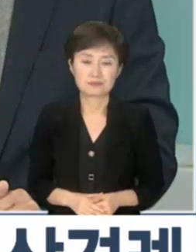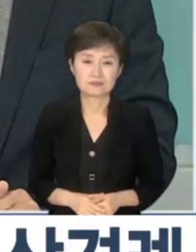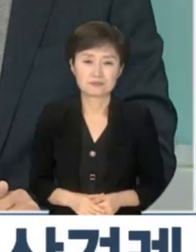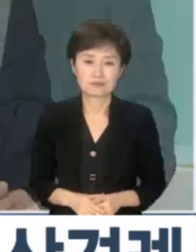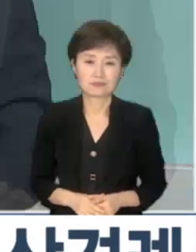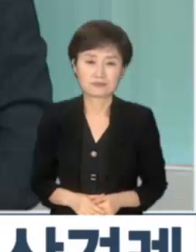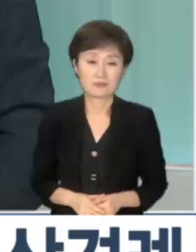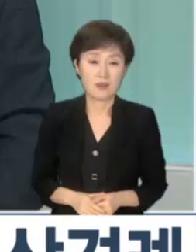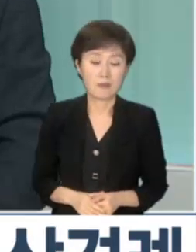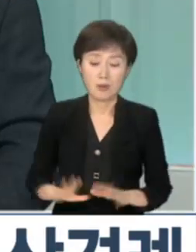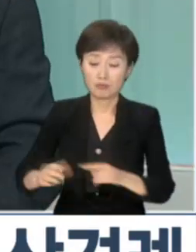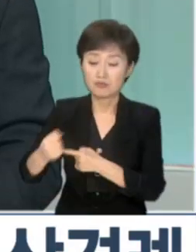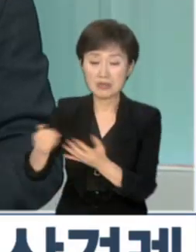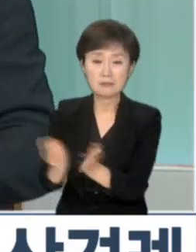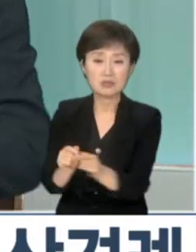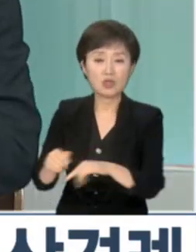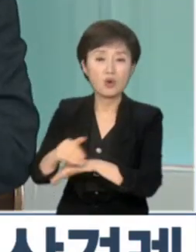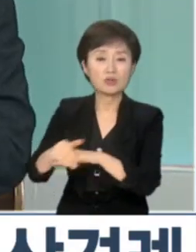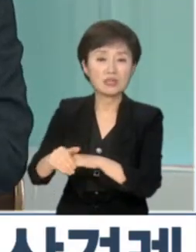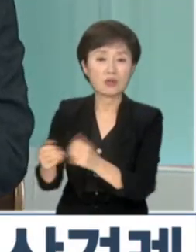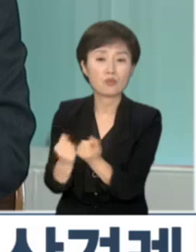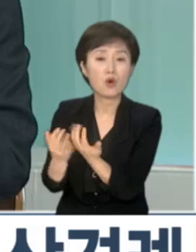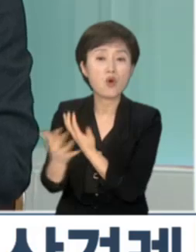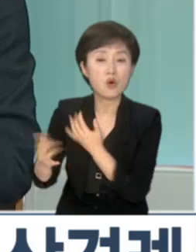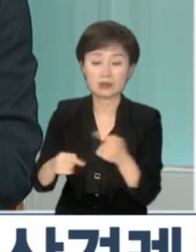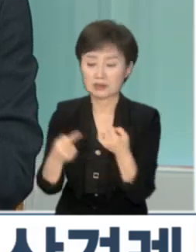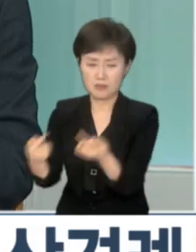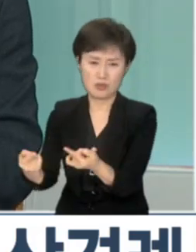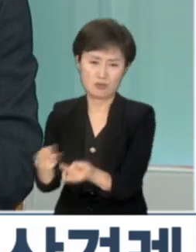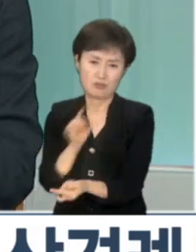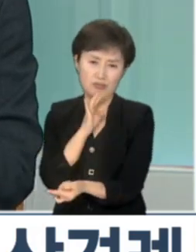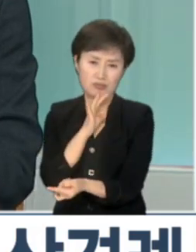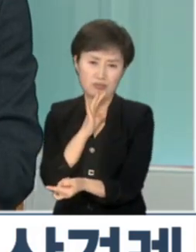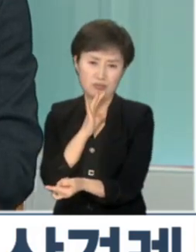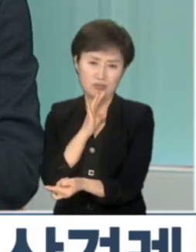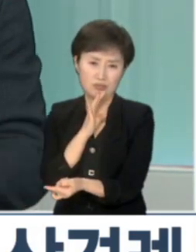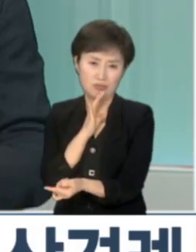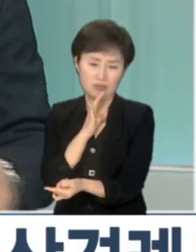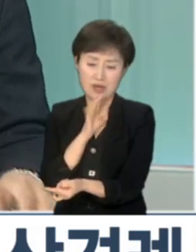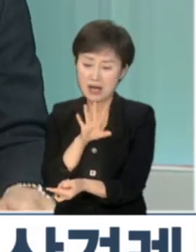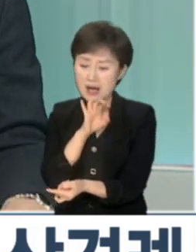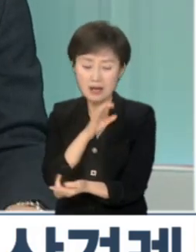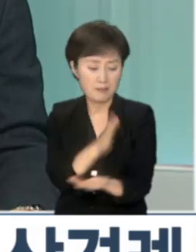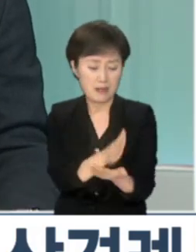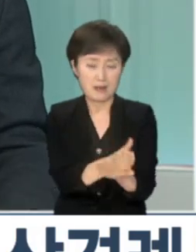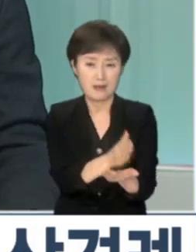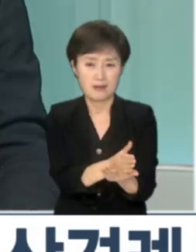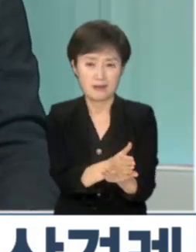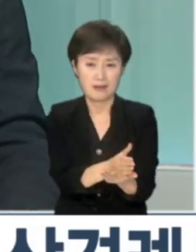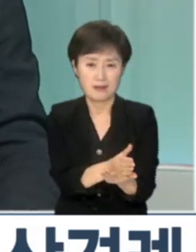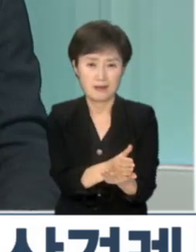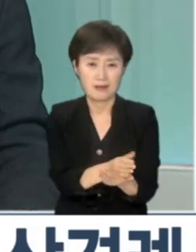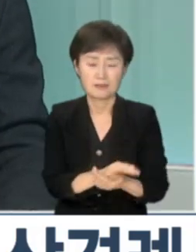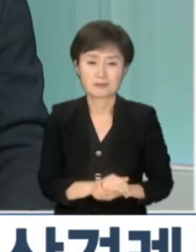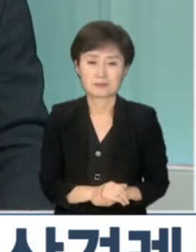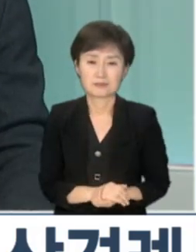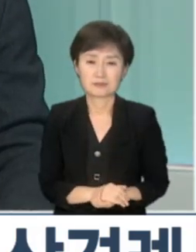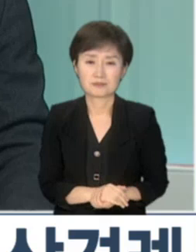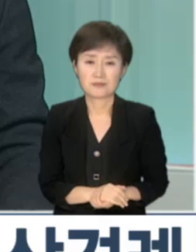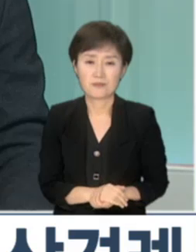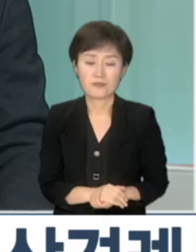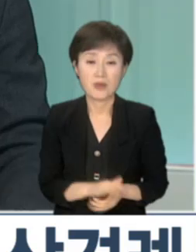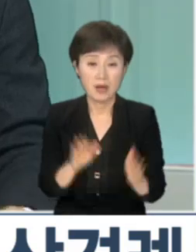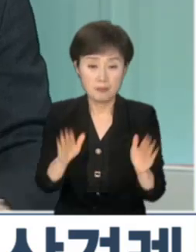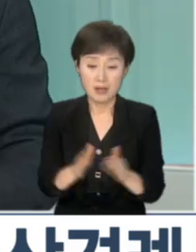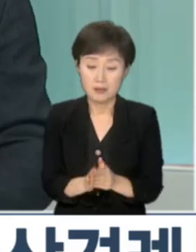국민의힘 정책 의총에 지금 한동훈 장관 참석하는데 거기에 대해서 왜 야당이 난립니까? 아니 참 생각해 보시오.